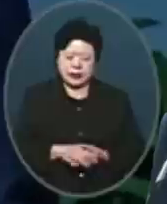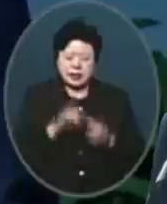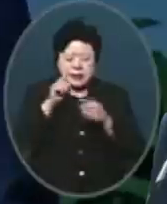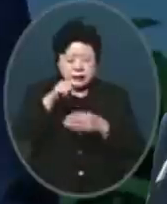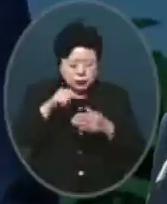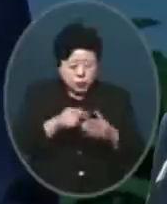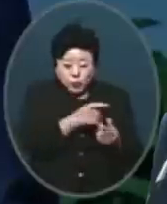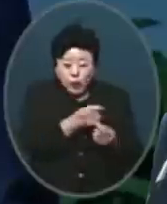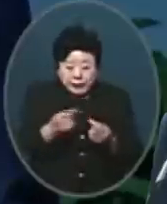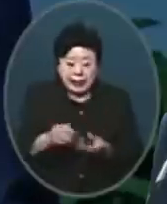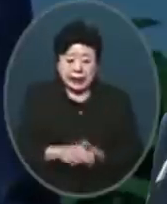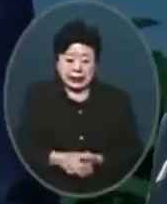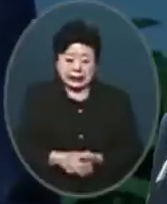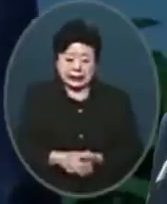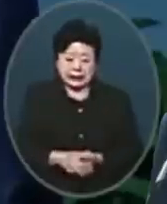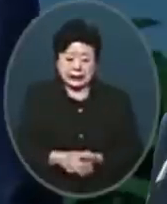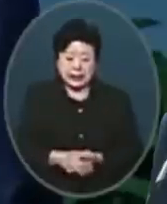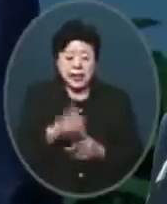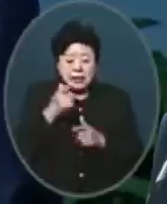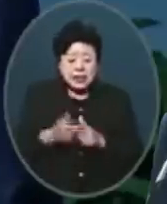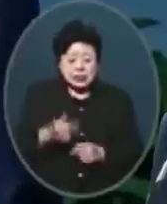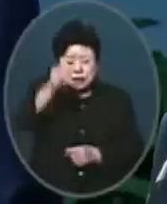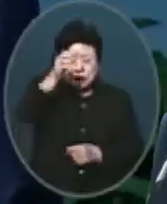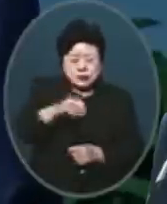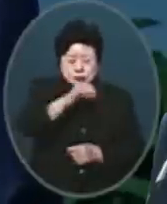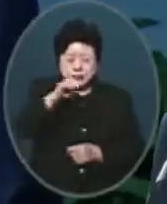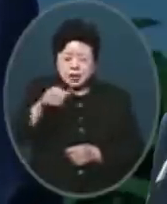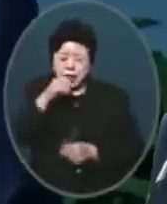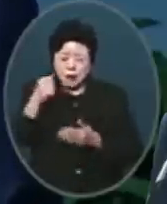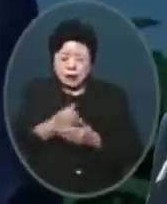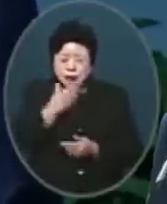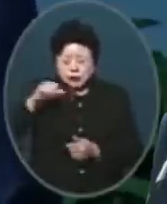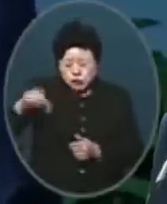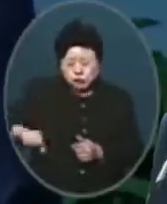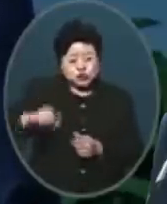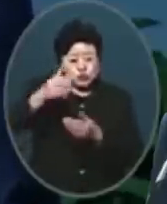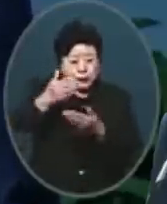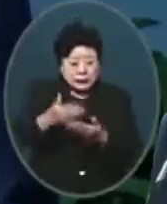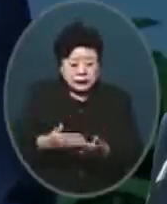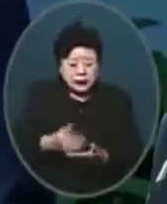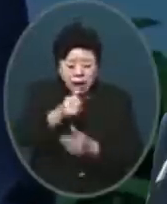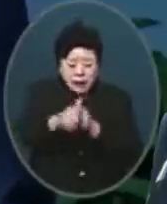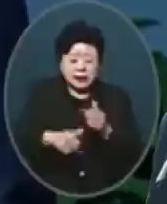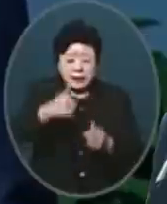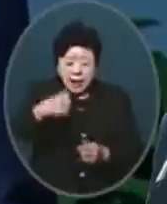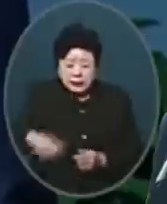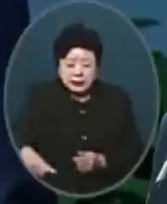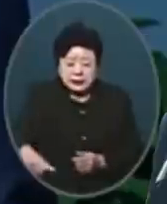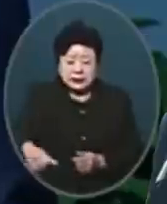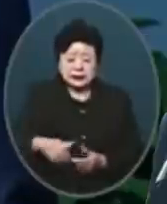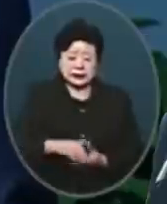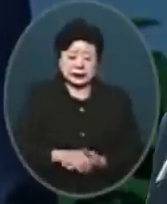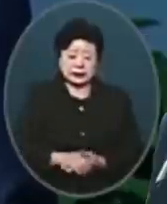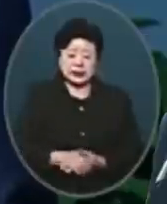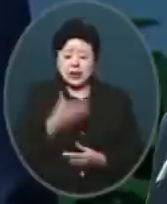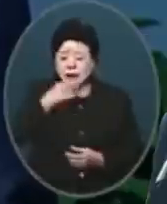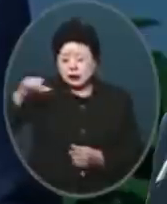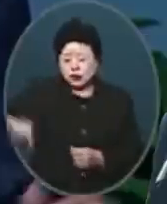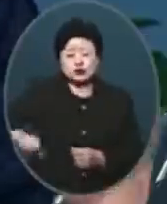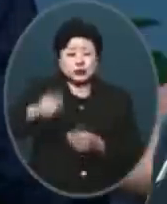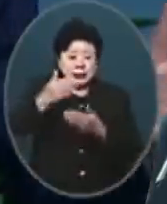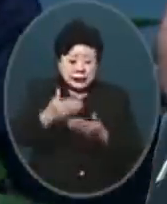생활도 그렇습니다. 예수님이 십자가에 못 박혀 저주를 받았어. 하나님의 아들이